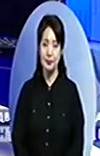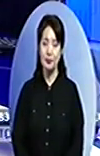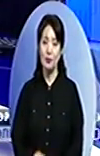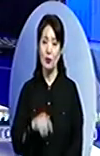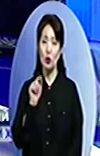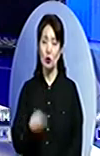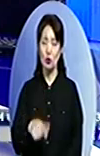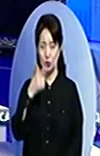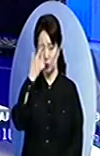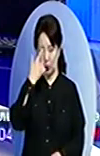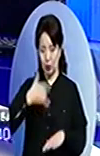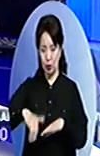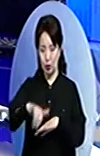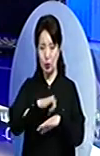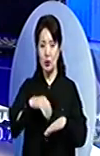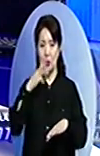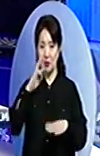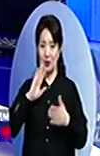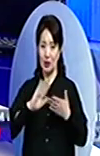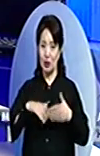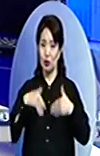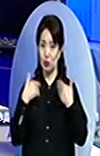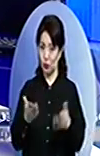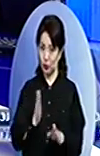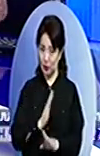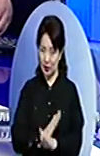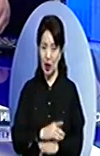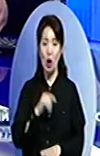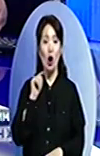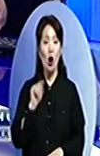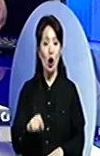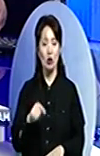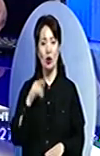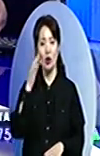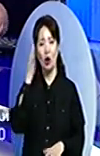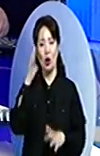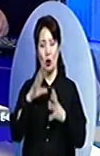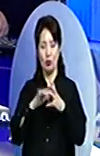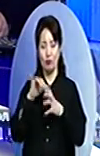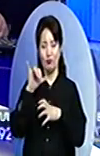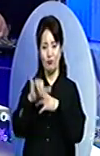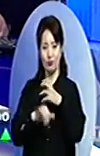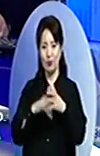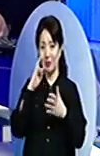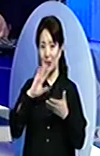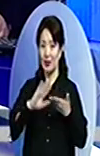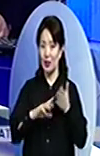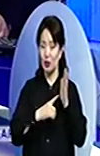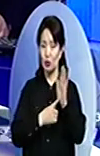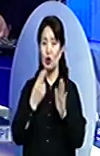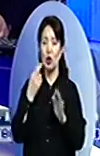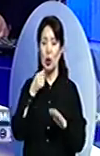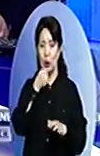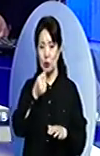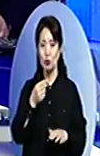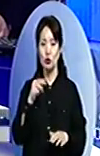Өнөөдөр эх орон дүрнсэн үйл явдлаас цагийн хурц сурвалжлан үзүүллээ. Одоо үргэлжлүүлэн та бүхэн тоомч цогтоогийн бэлтгэсэн олон улсын мэдээлэлд анхаарлаа хандуулно.